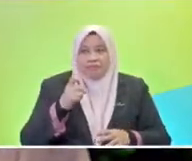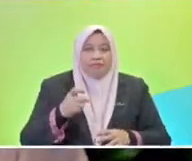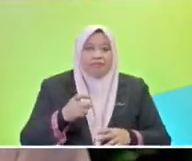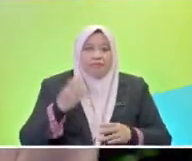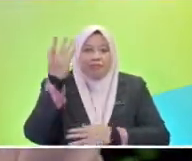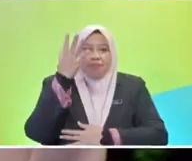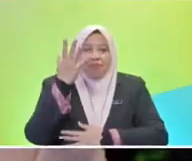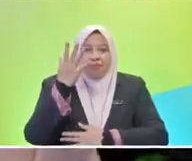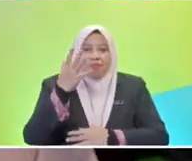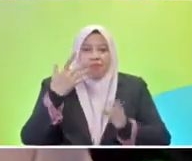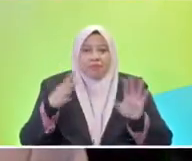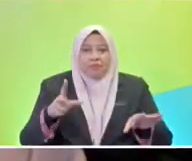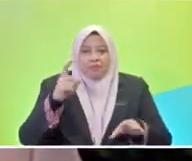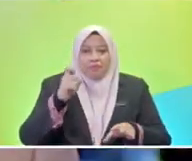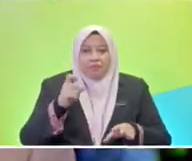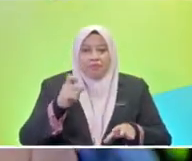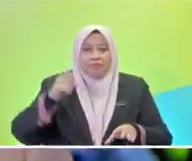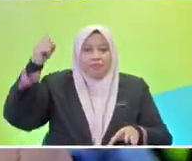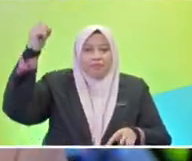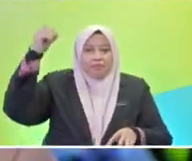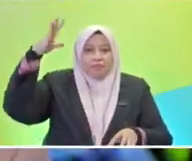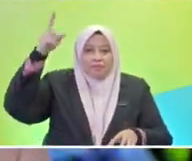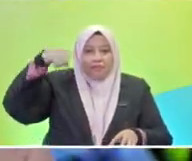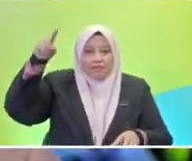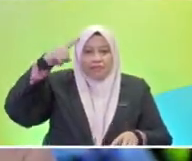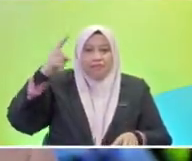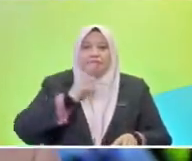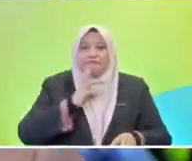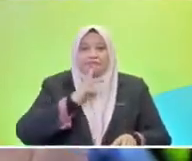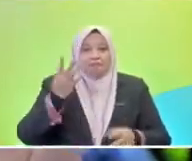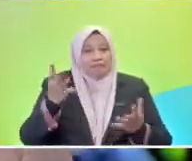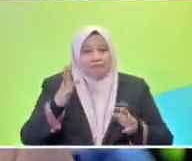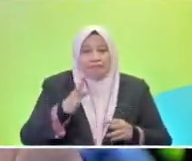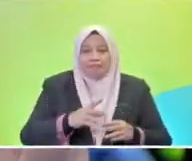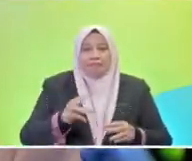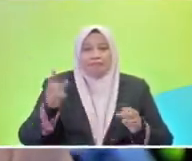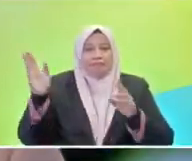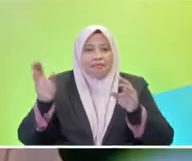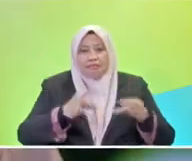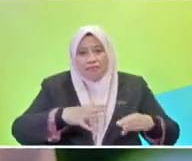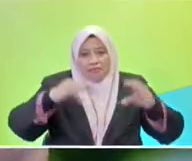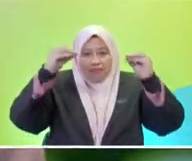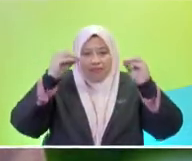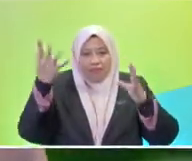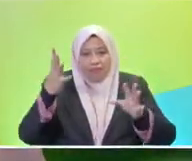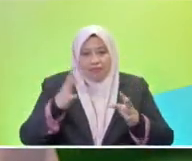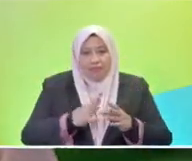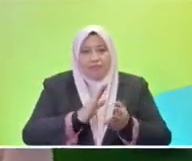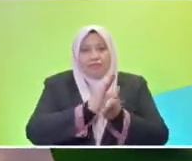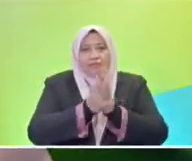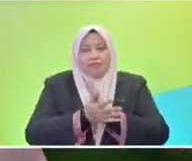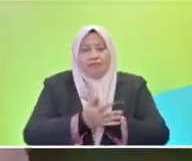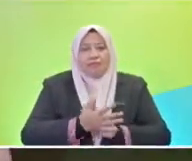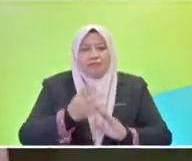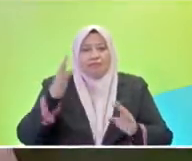Nampak tak? Ini cahaya matahari pun tak dapat. Air pun tak dapat. Udara pun tak dapat. Jadi pokok ini